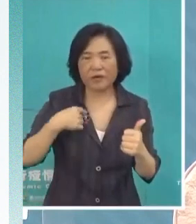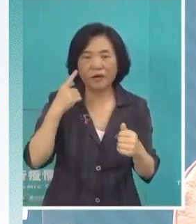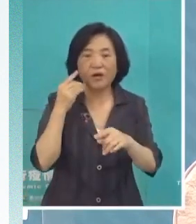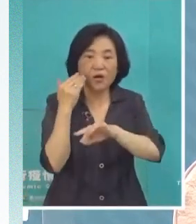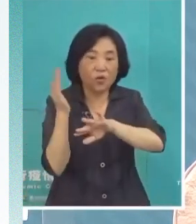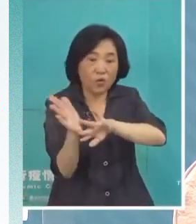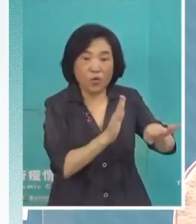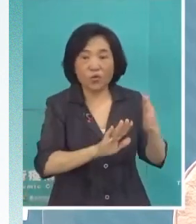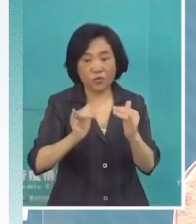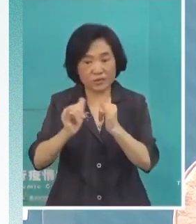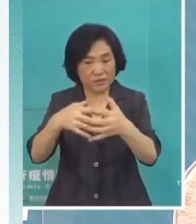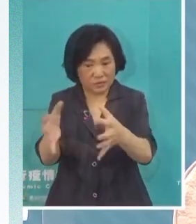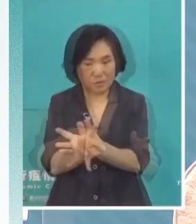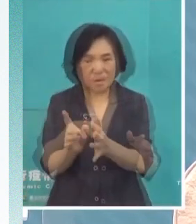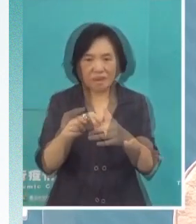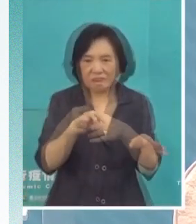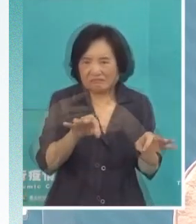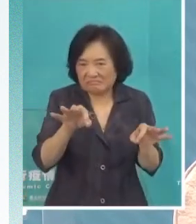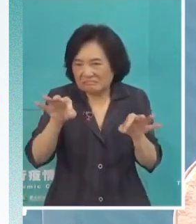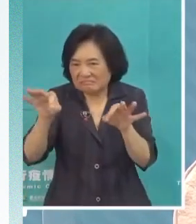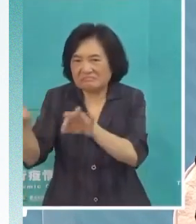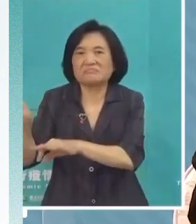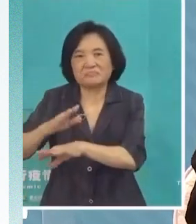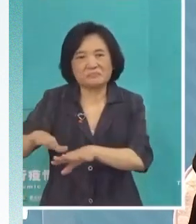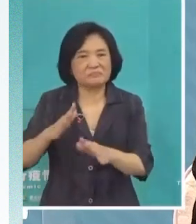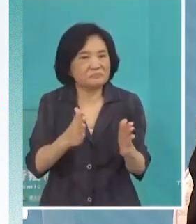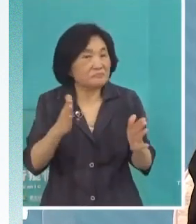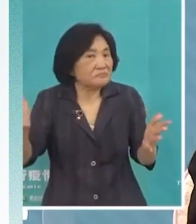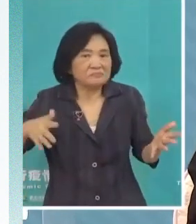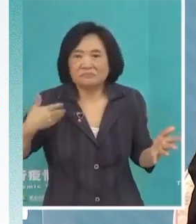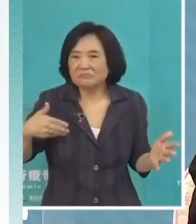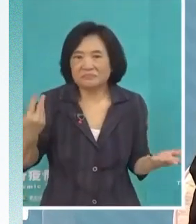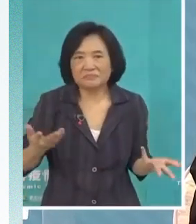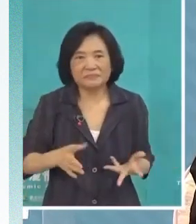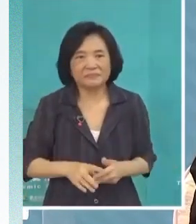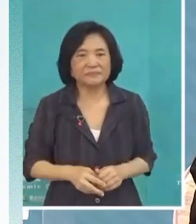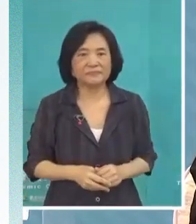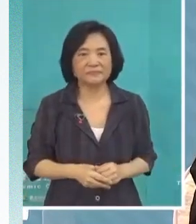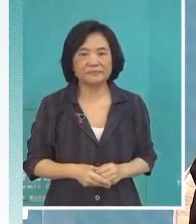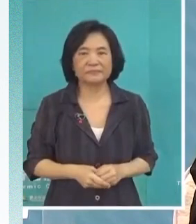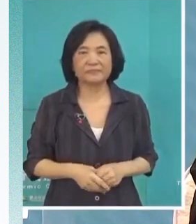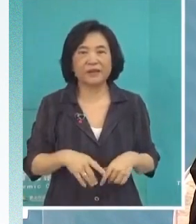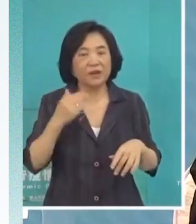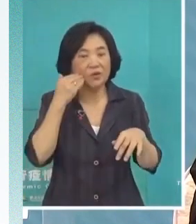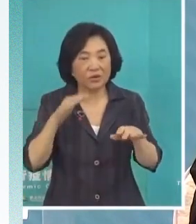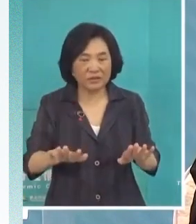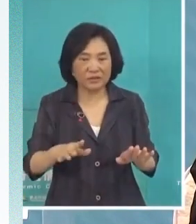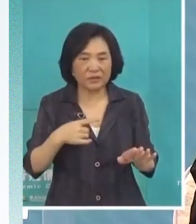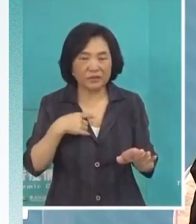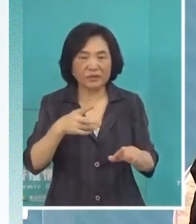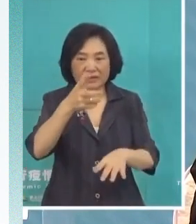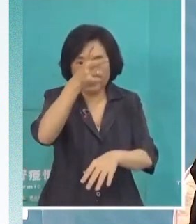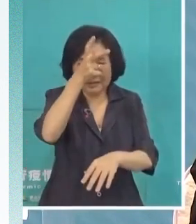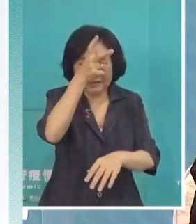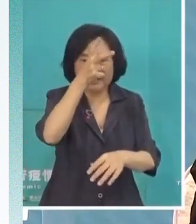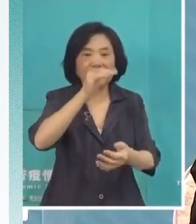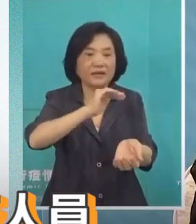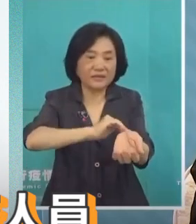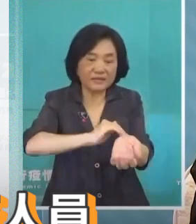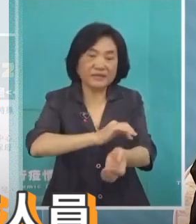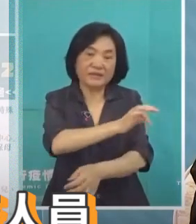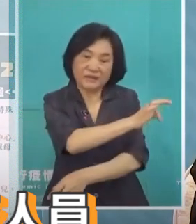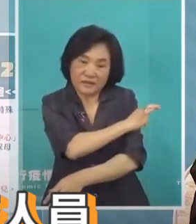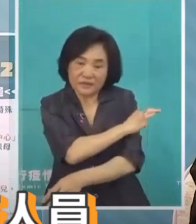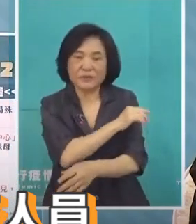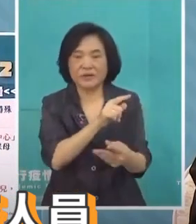机构型的，大概就没办法。那在这段时间，如果第一线的警消医护，你知道